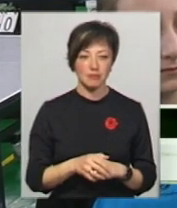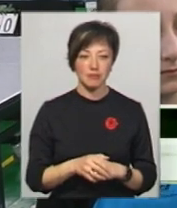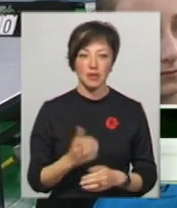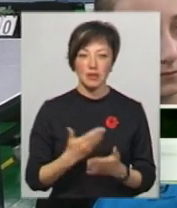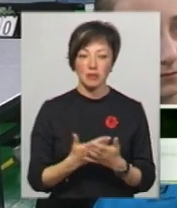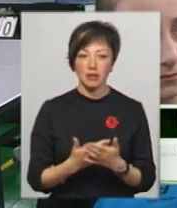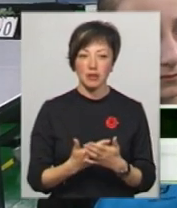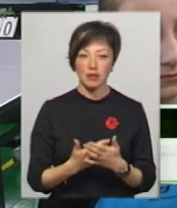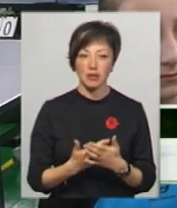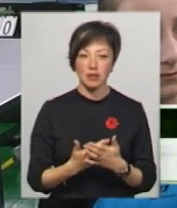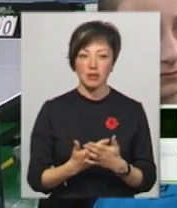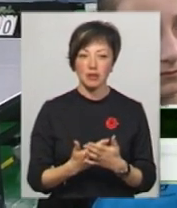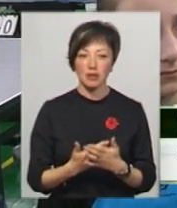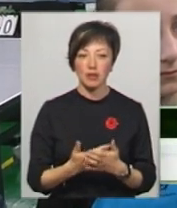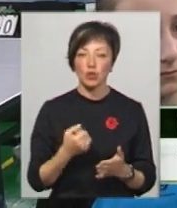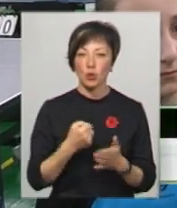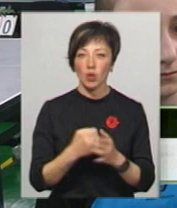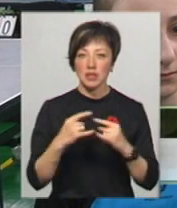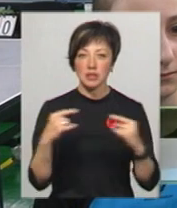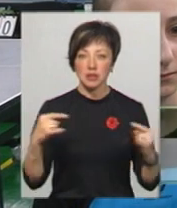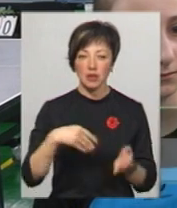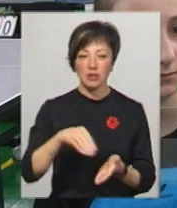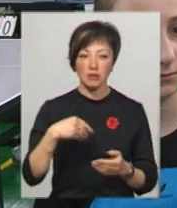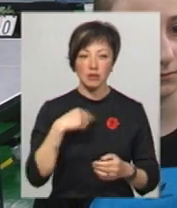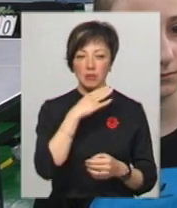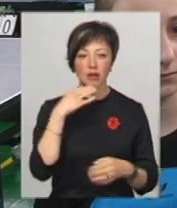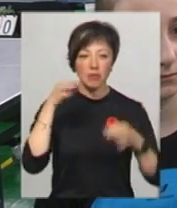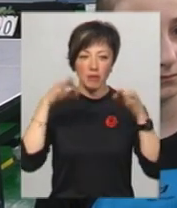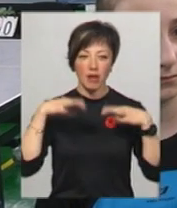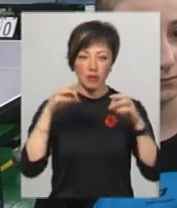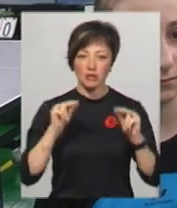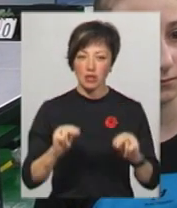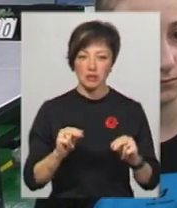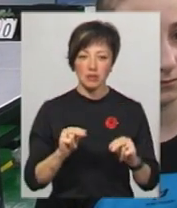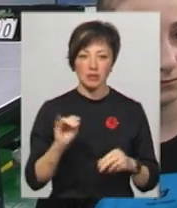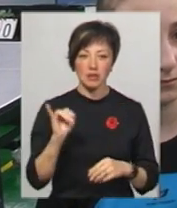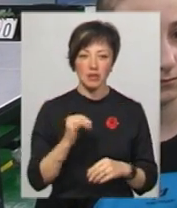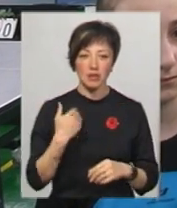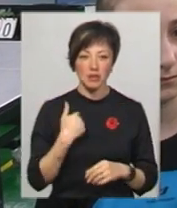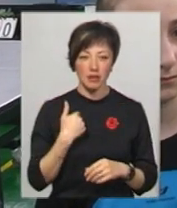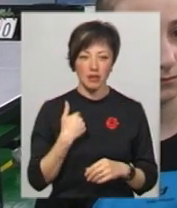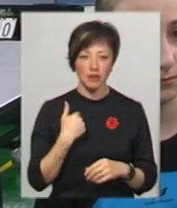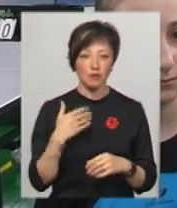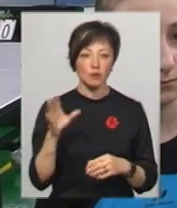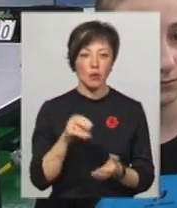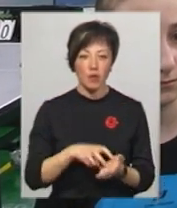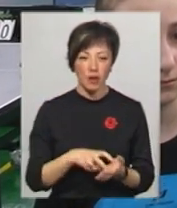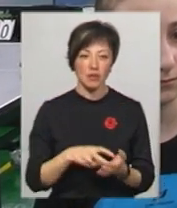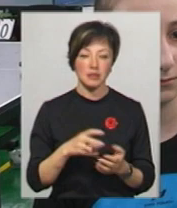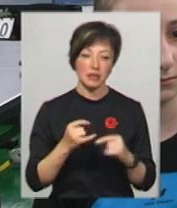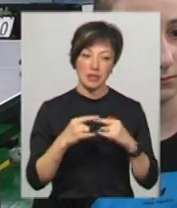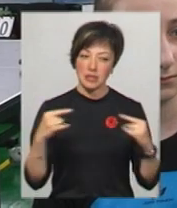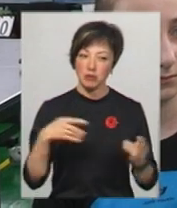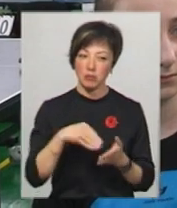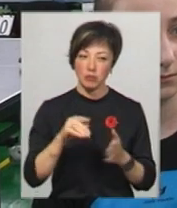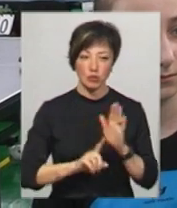Наприклад, от я до настільного тенісу я дуже багато плакала, чесно. Я всього боялась, але з настільним тенісом